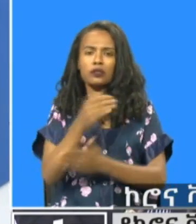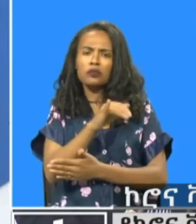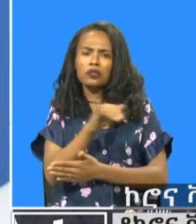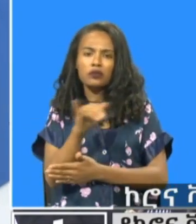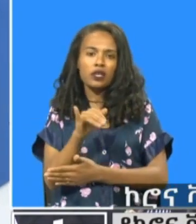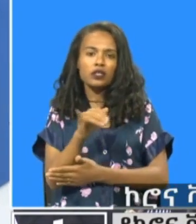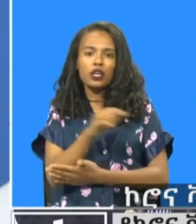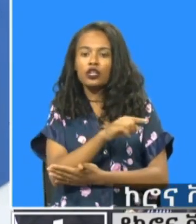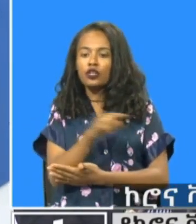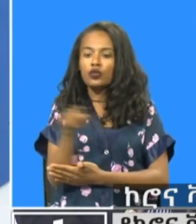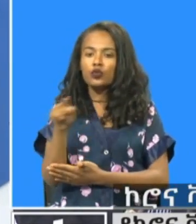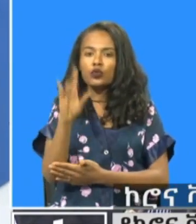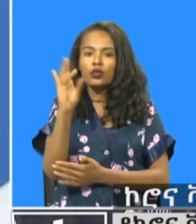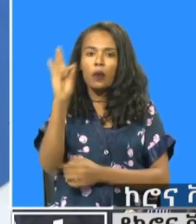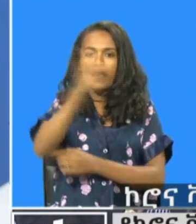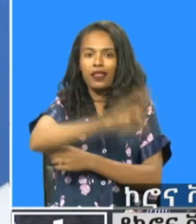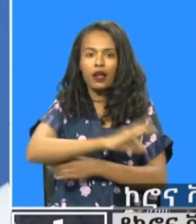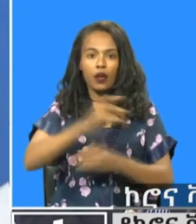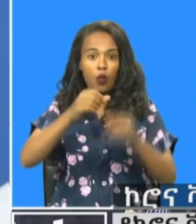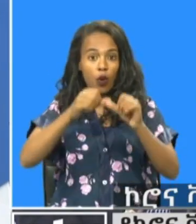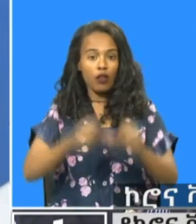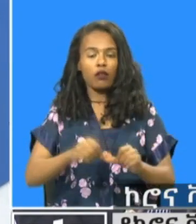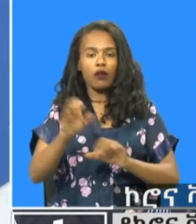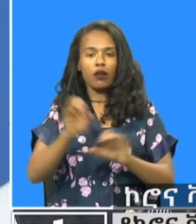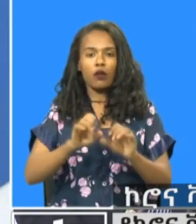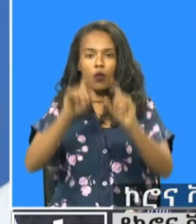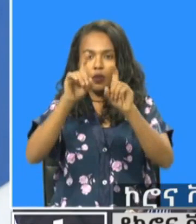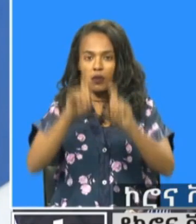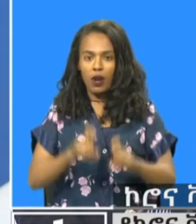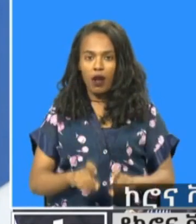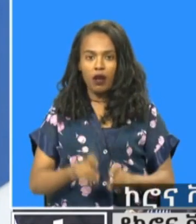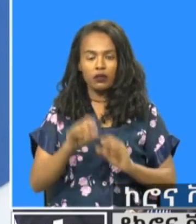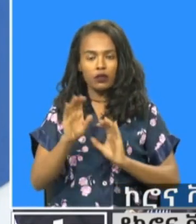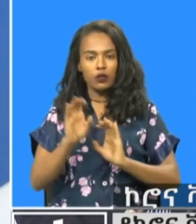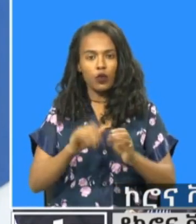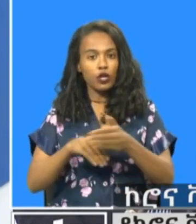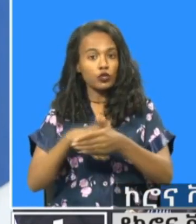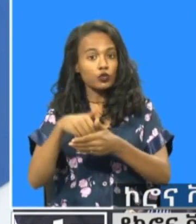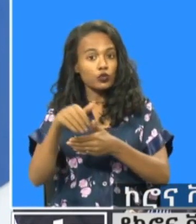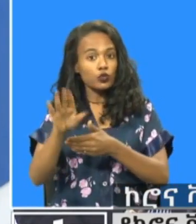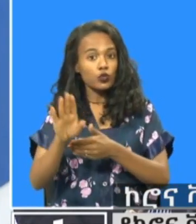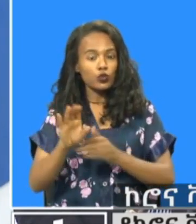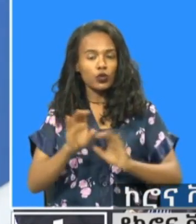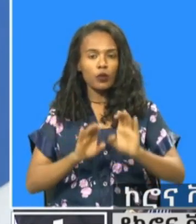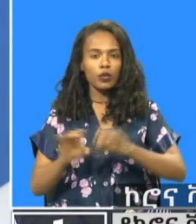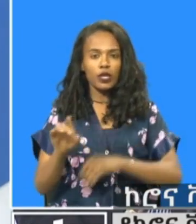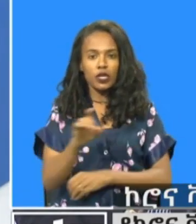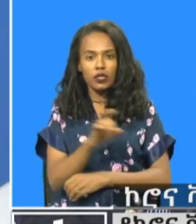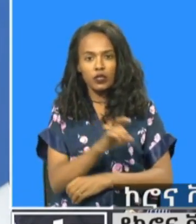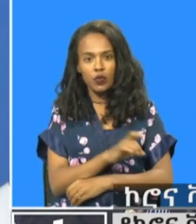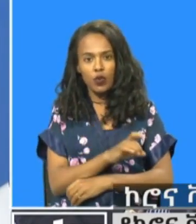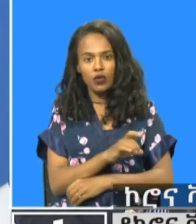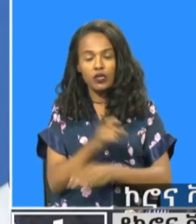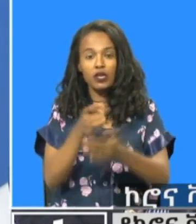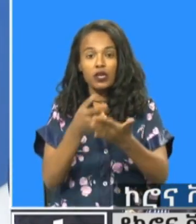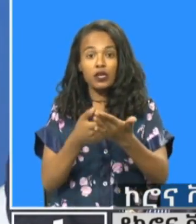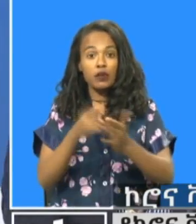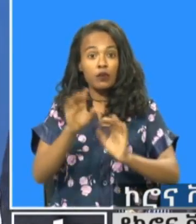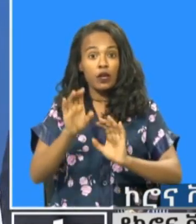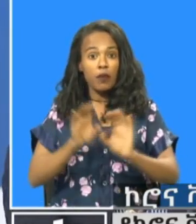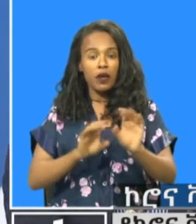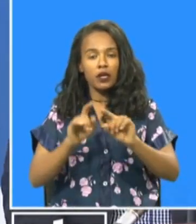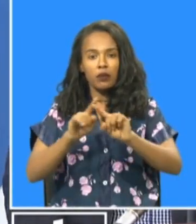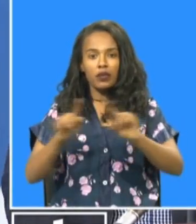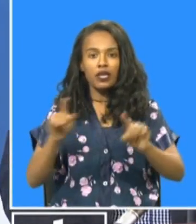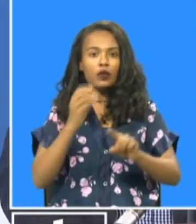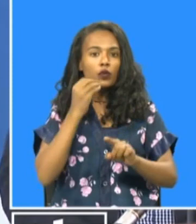በተመሳሳዩ እነሱም የ7 ቀን ኳራንቲን አድርገው ምርመራ ተደርጎላቸው እንዲወጡ የሚደረግ ሲሆን ይሄንንም ለማድረግ እንግዲህ